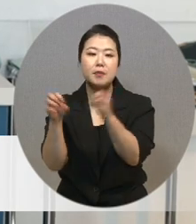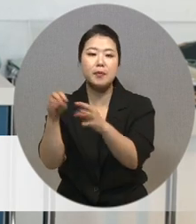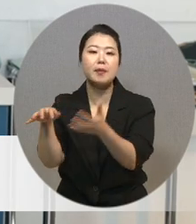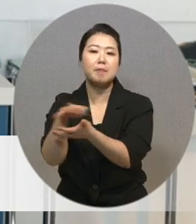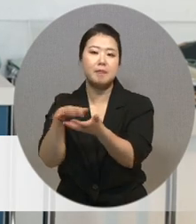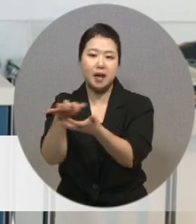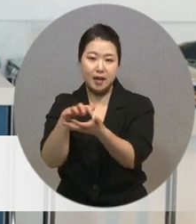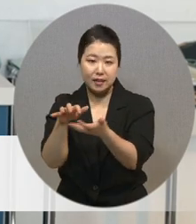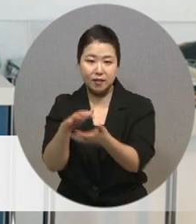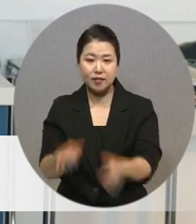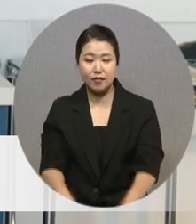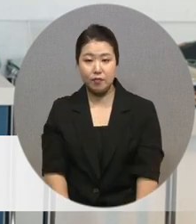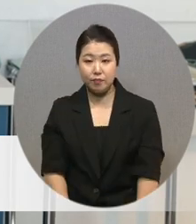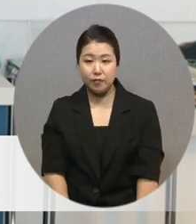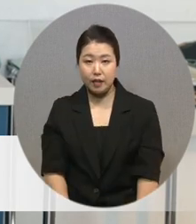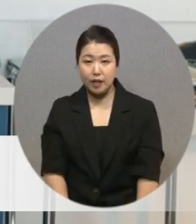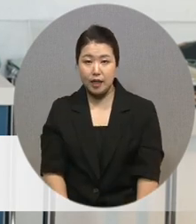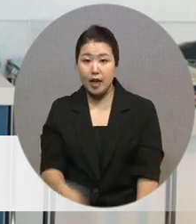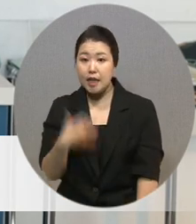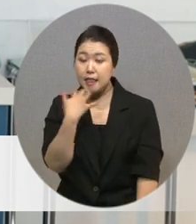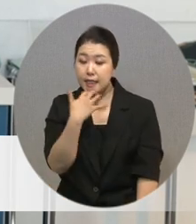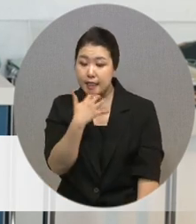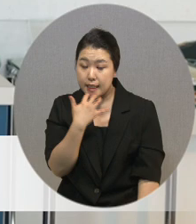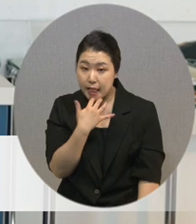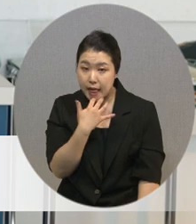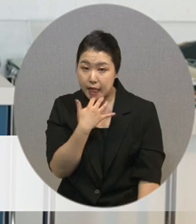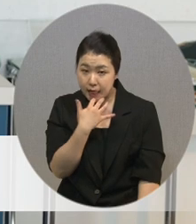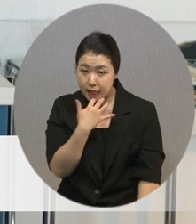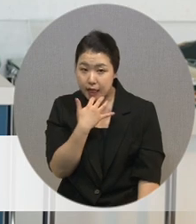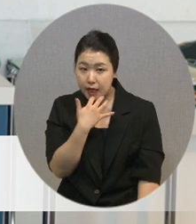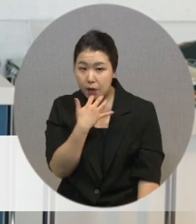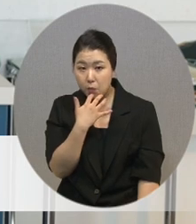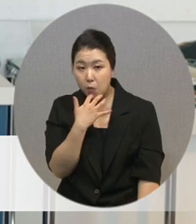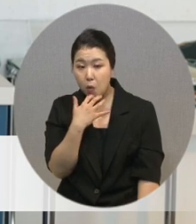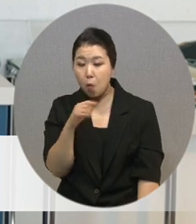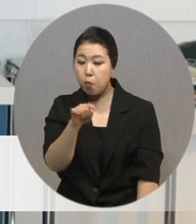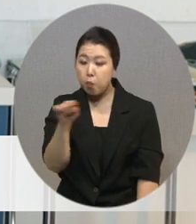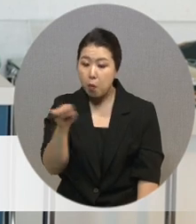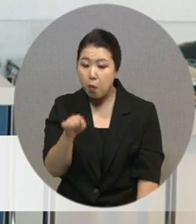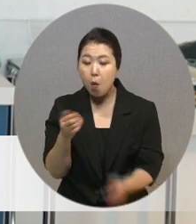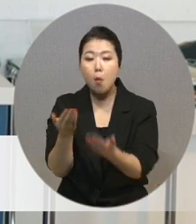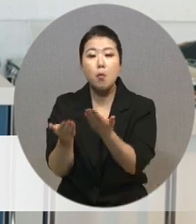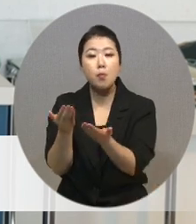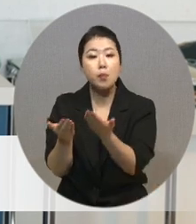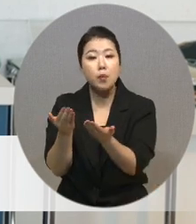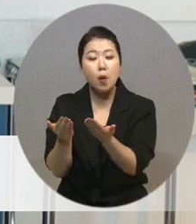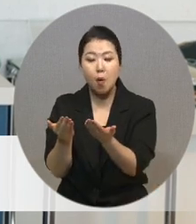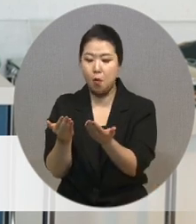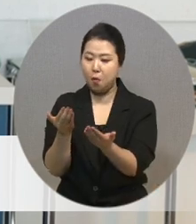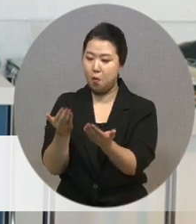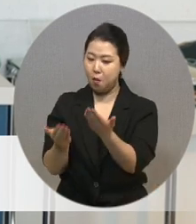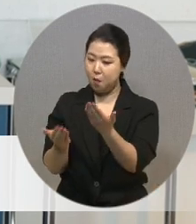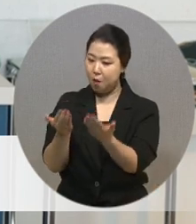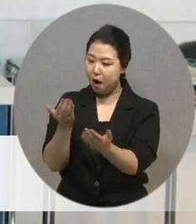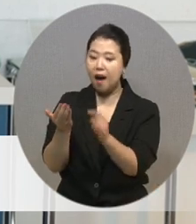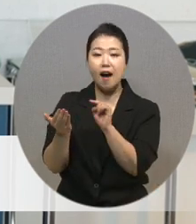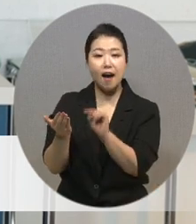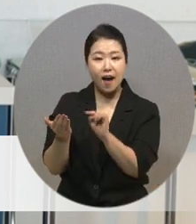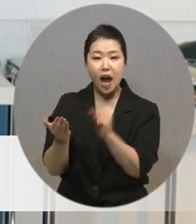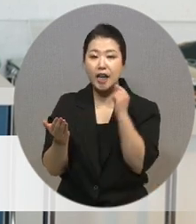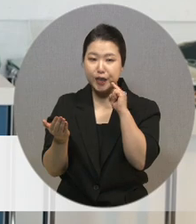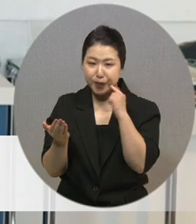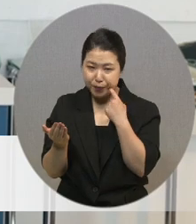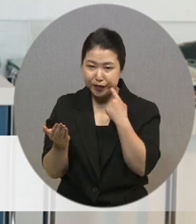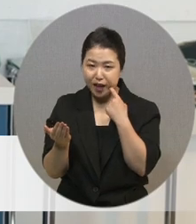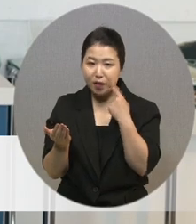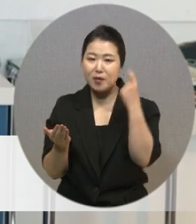그래서는 그 세계 대비 그니까 세이 이런 것도 저는 요새 갖고 대비가 되니까면 세이 아